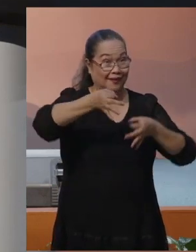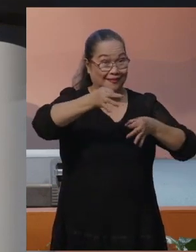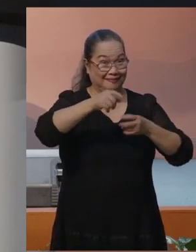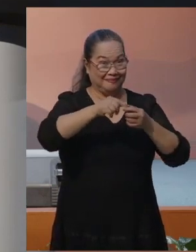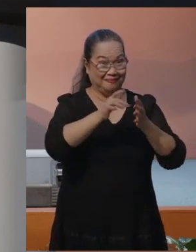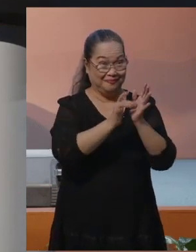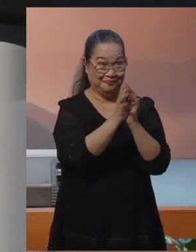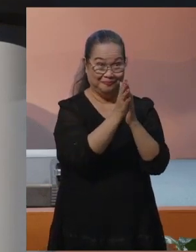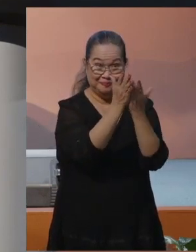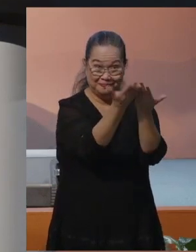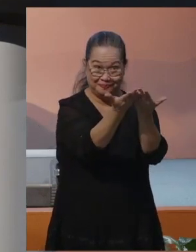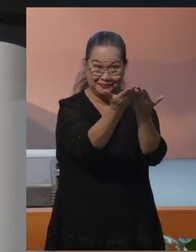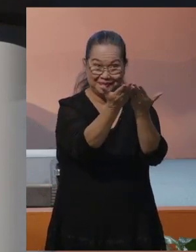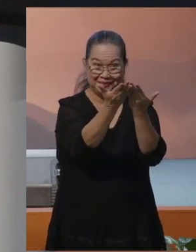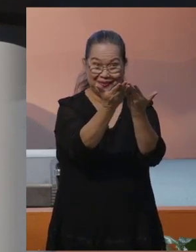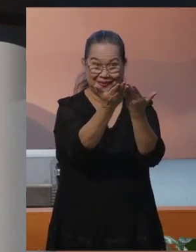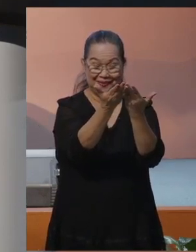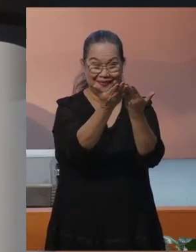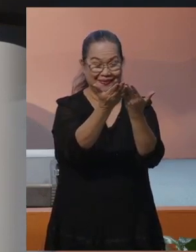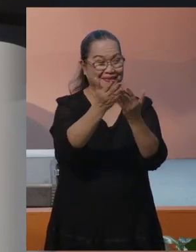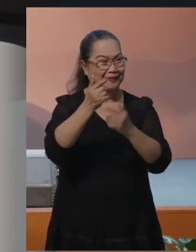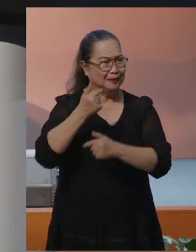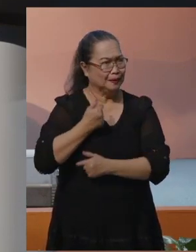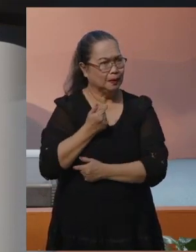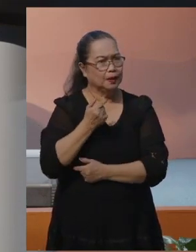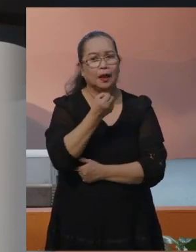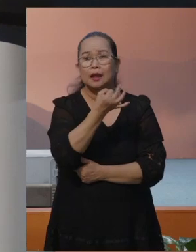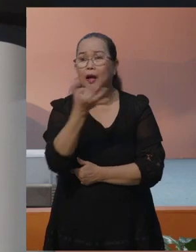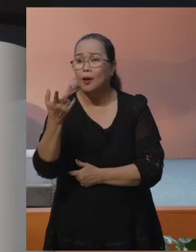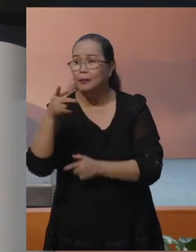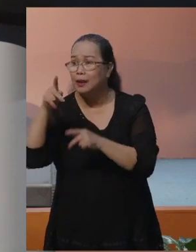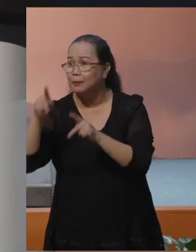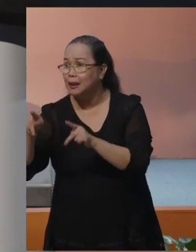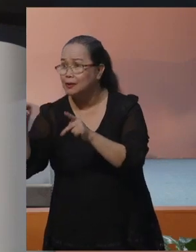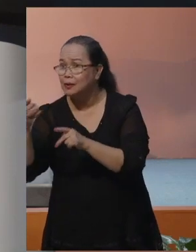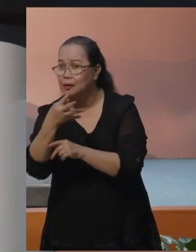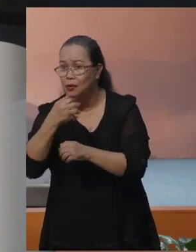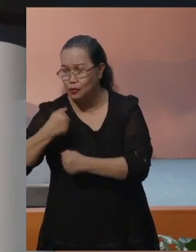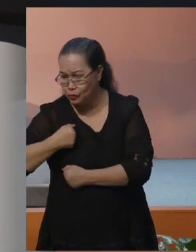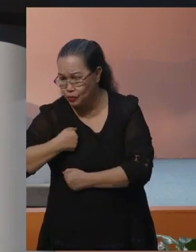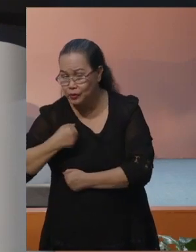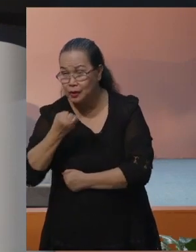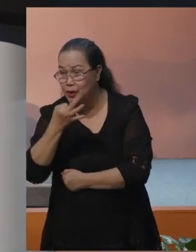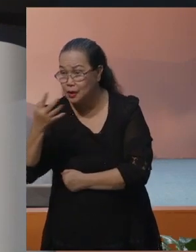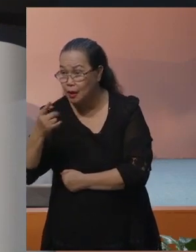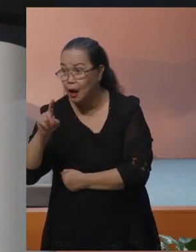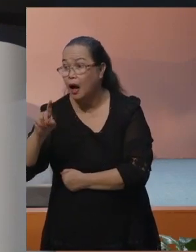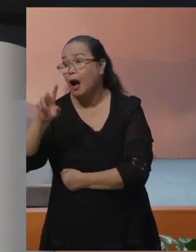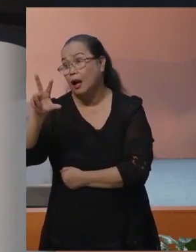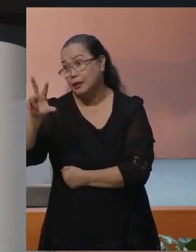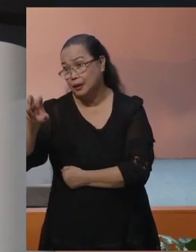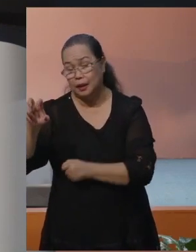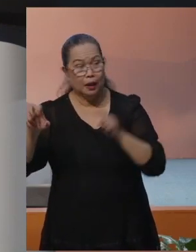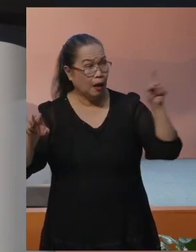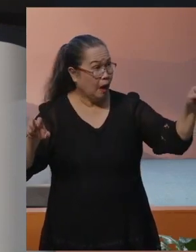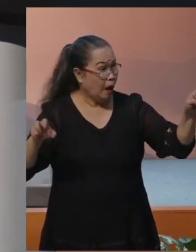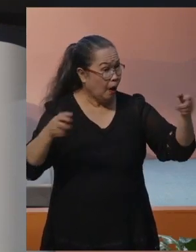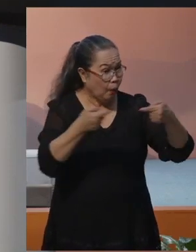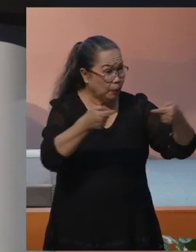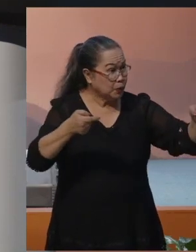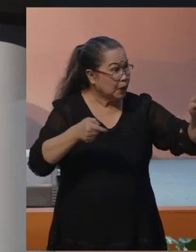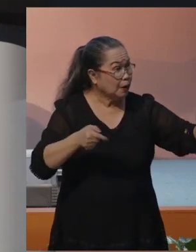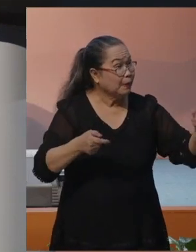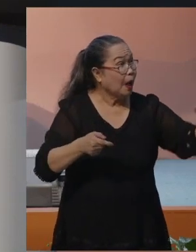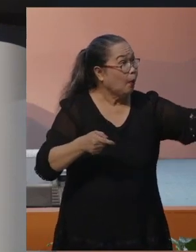si Gideon, ilan lang ang tao niya? 300 men. Ilan ang kalaban niya? 100,000